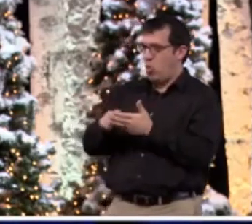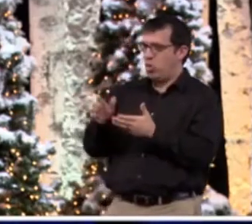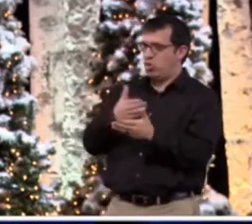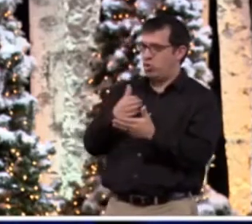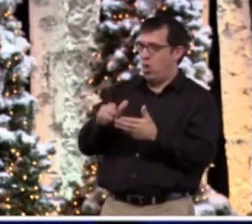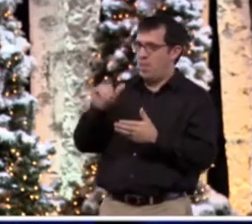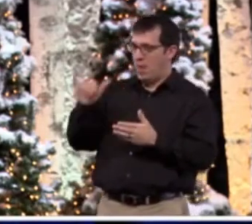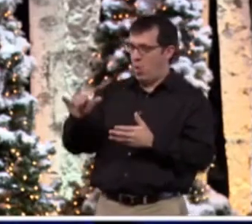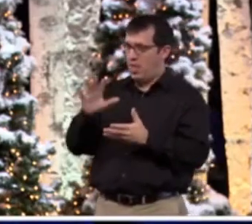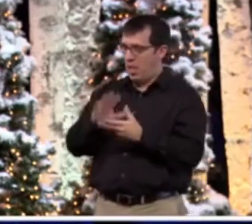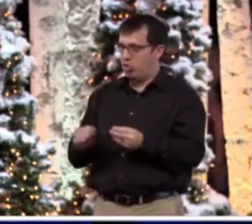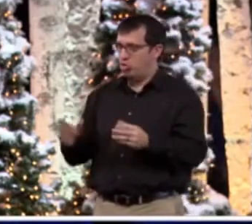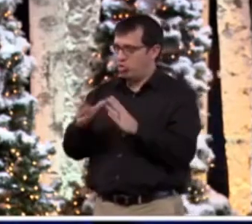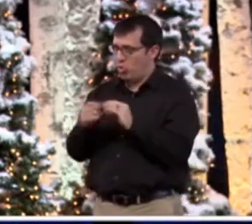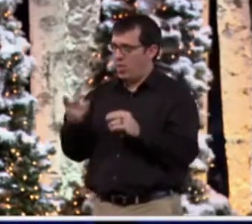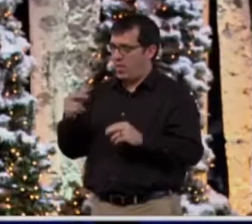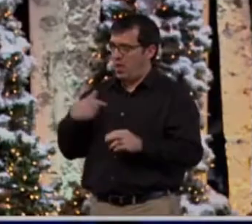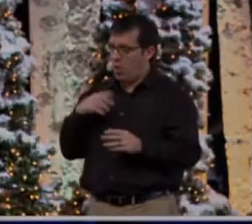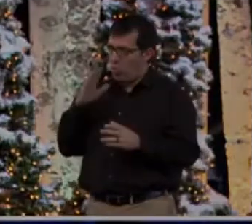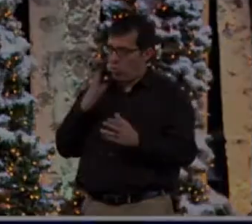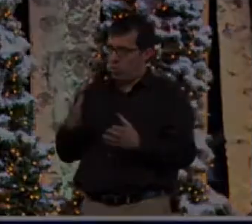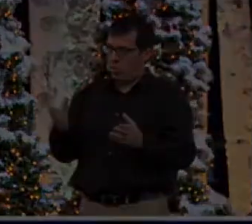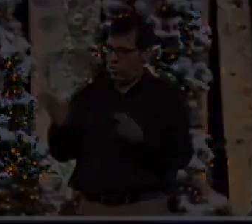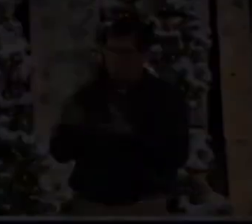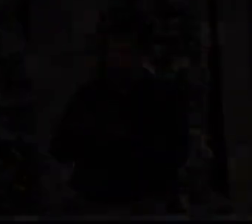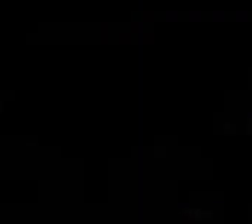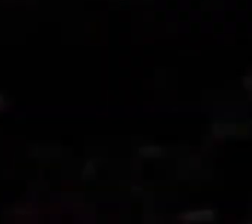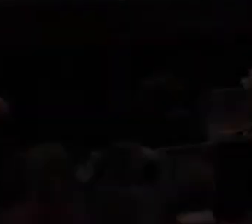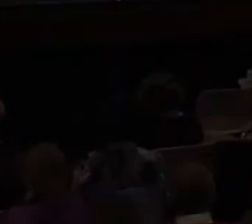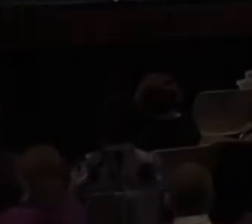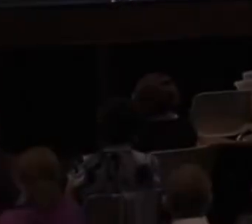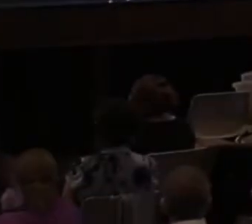गीत लेख्नु भएको छ र त्यसपछि म अन्त्य गर्नेछु।